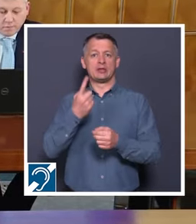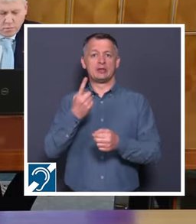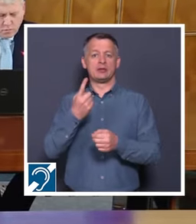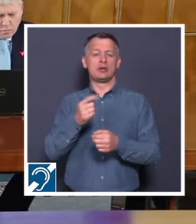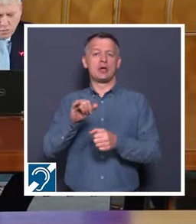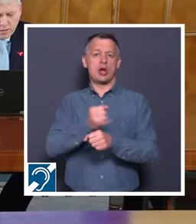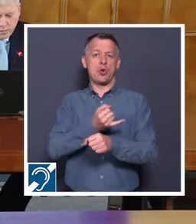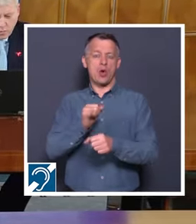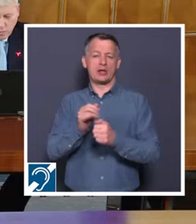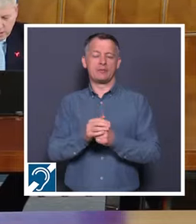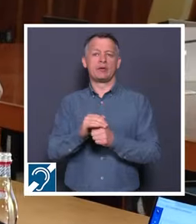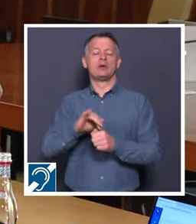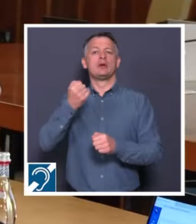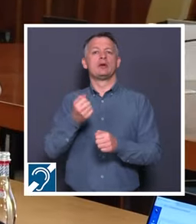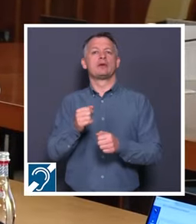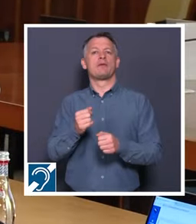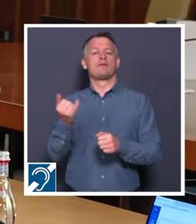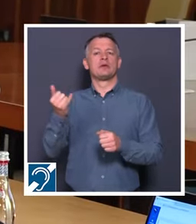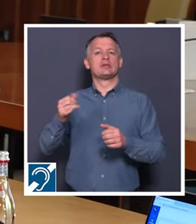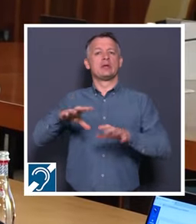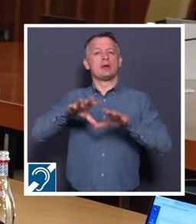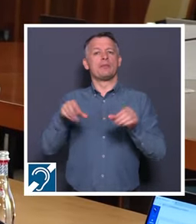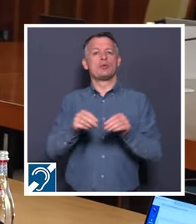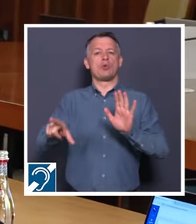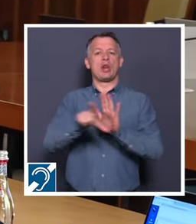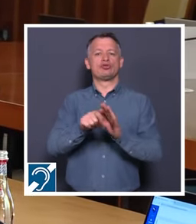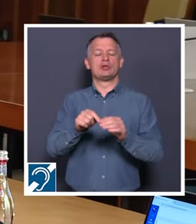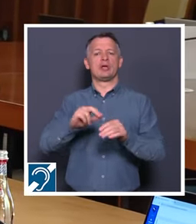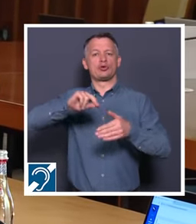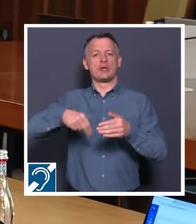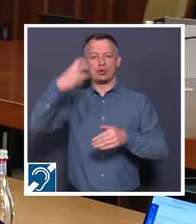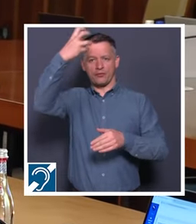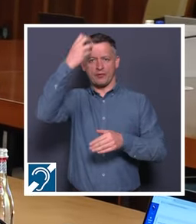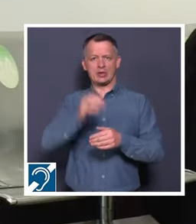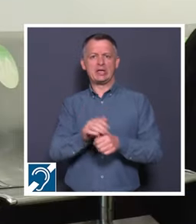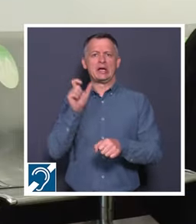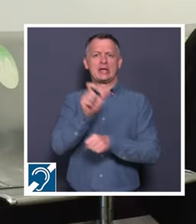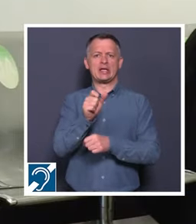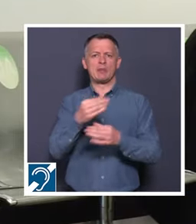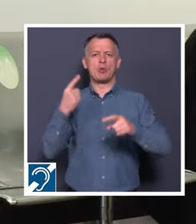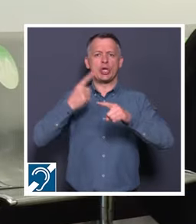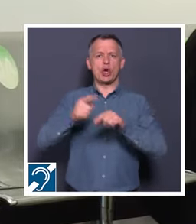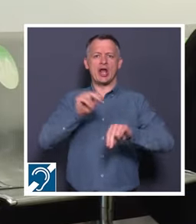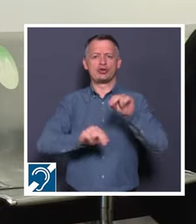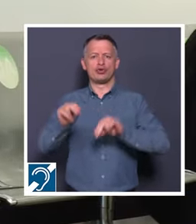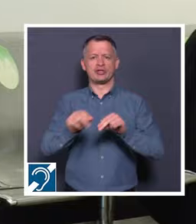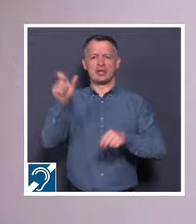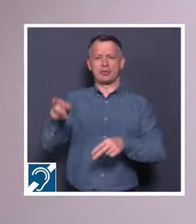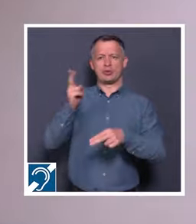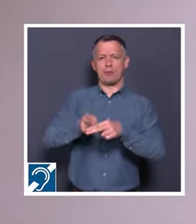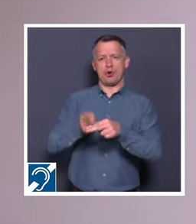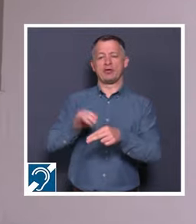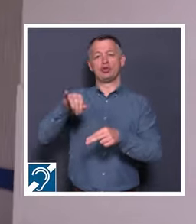face parte din pachetul de măsuri fiscal-bugetare adoptat de guvern, pachet criticat în nenumărate rânduri de asociațiile de pacienți